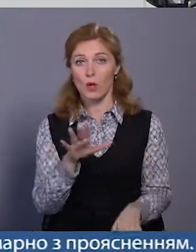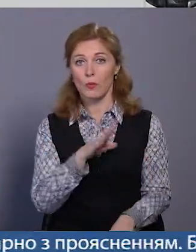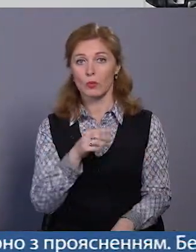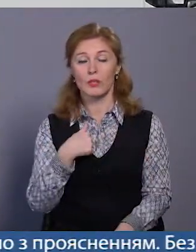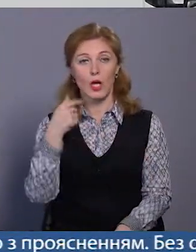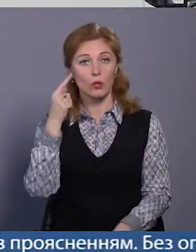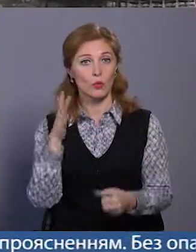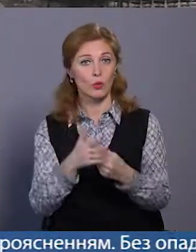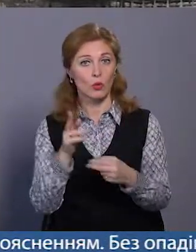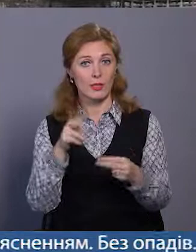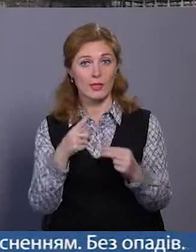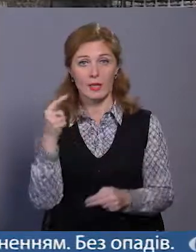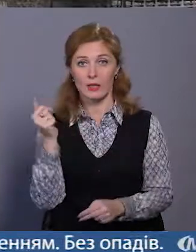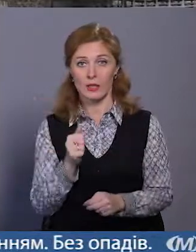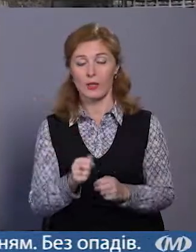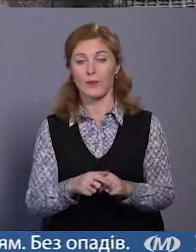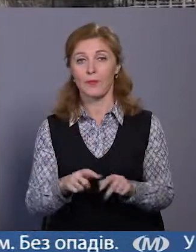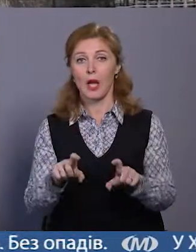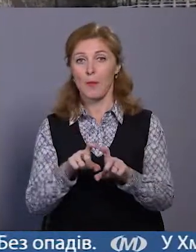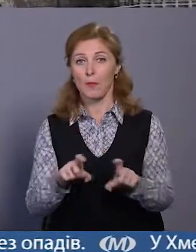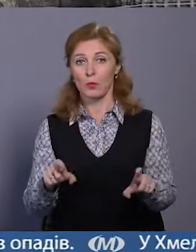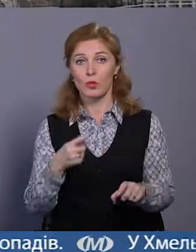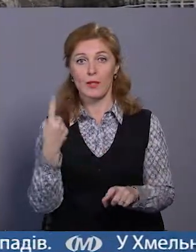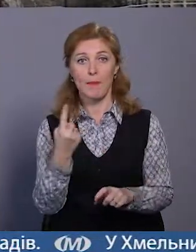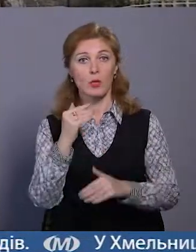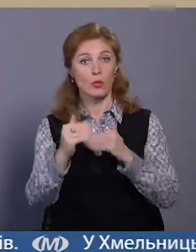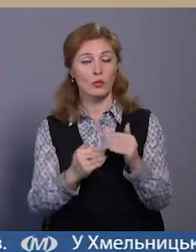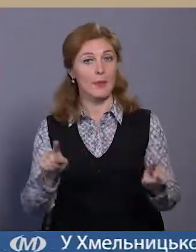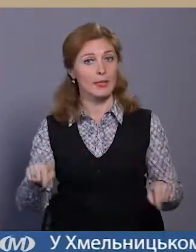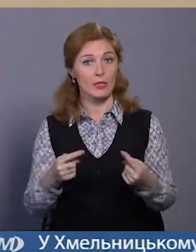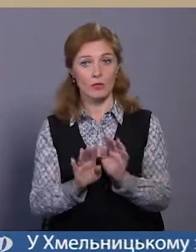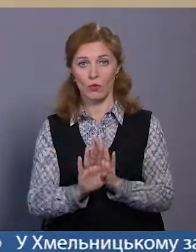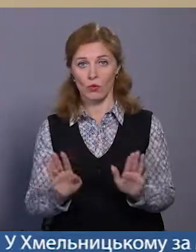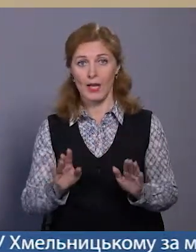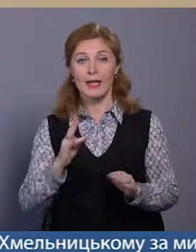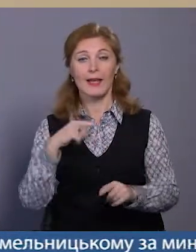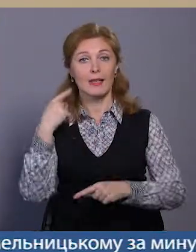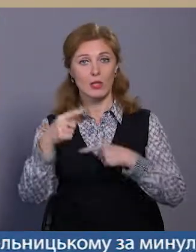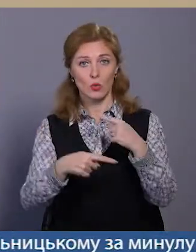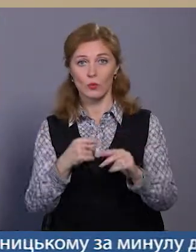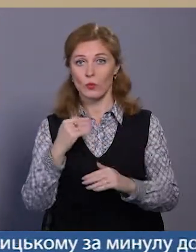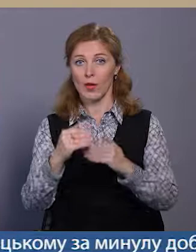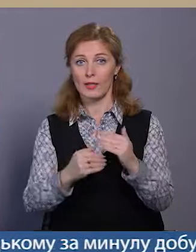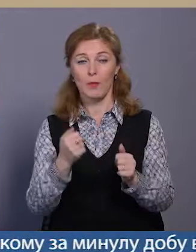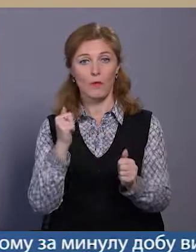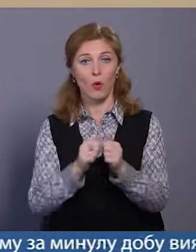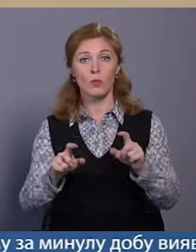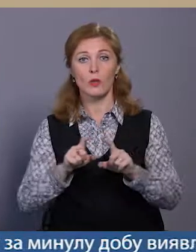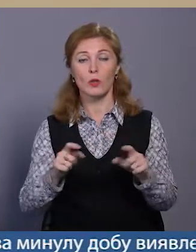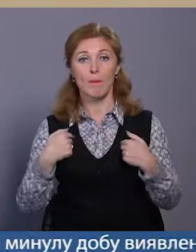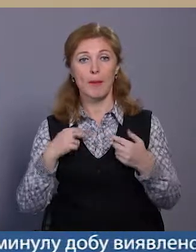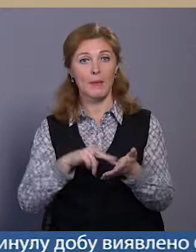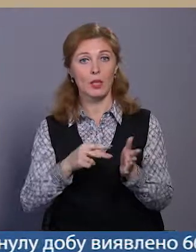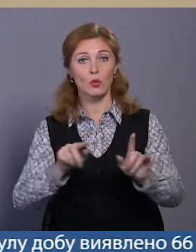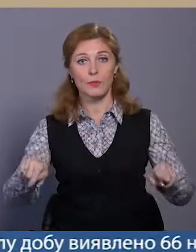до кінця тижня. Пунктів щеплення на першому етапі не створюватимуть. На наступному етапі в кожній амбулаторії ми плануємо створити